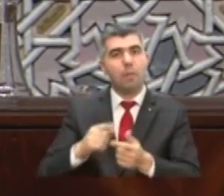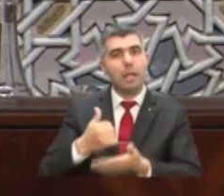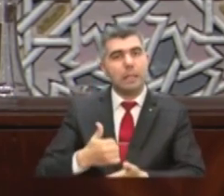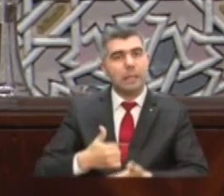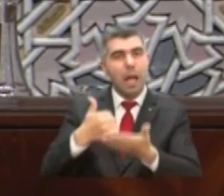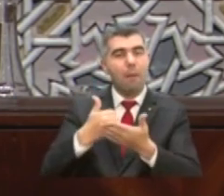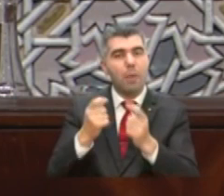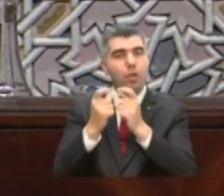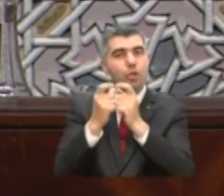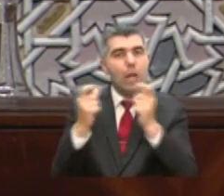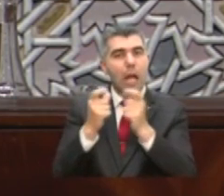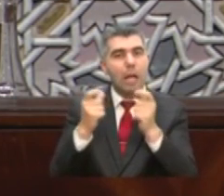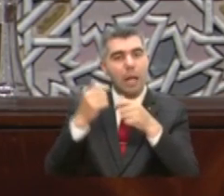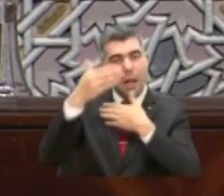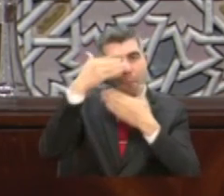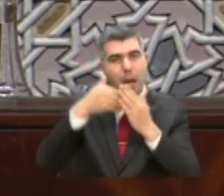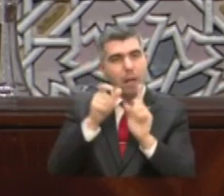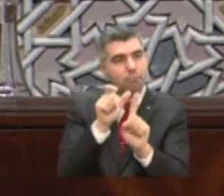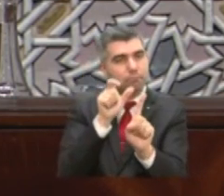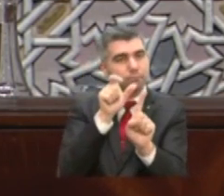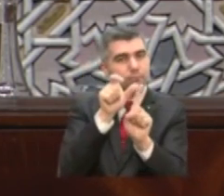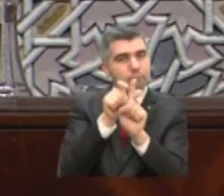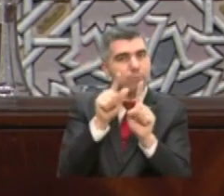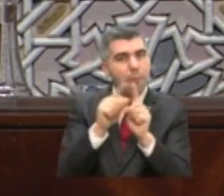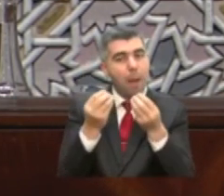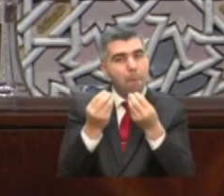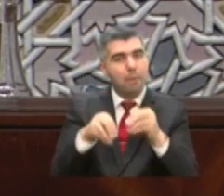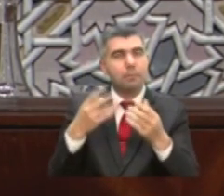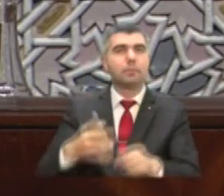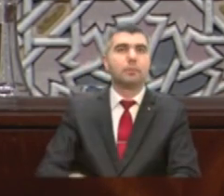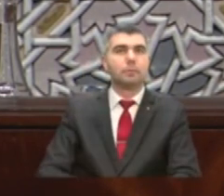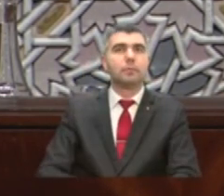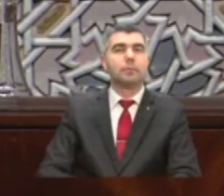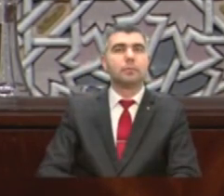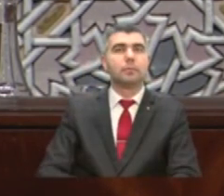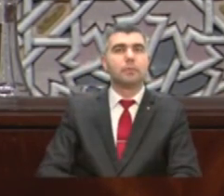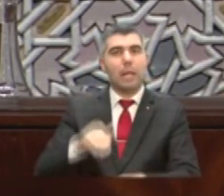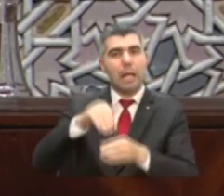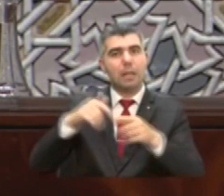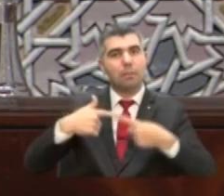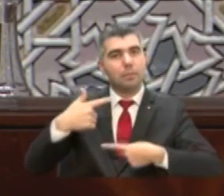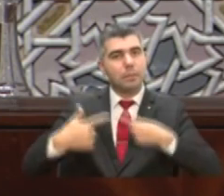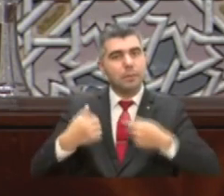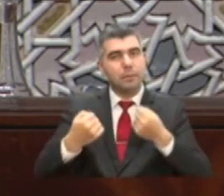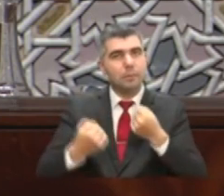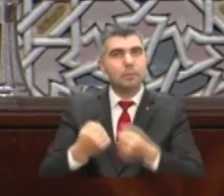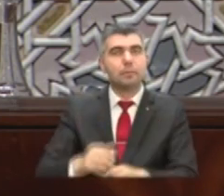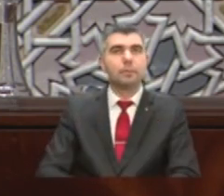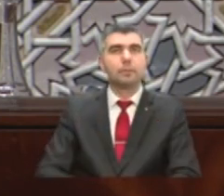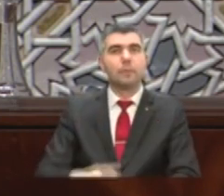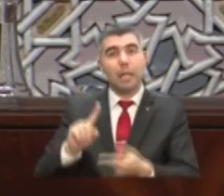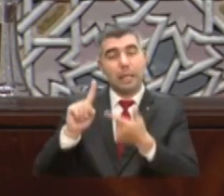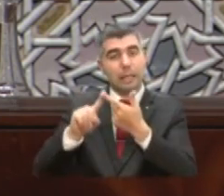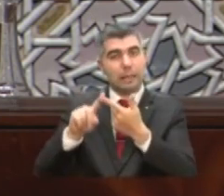المقاولة المغربية وحمايتها من الإفلاس، تقدم به فريق الأسرة والمعسرة.